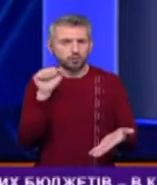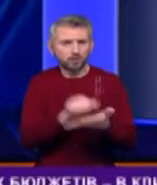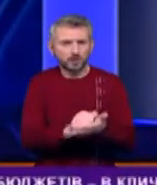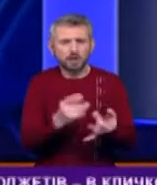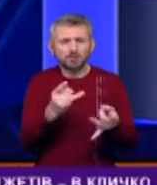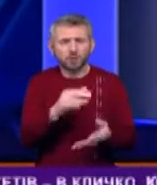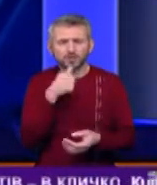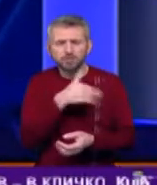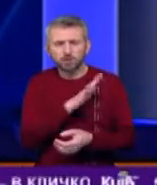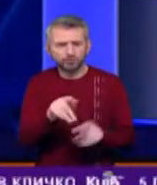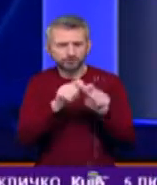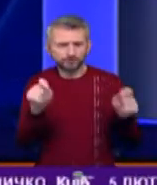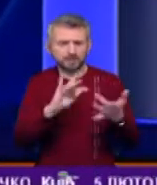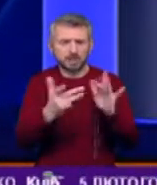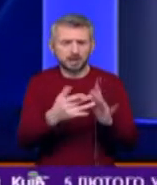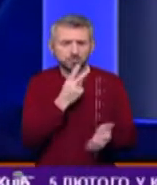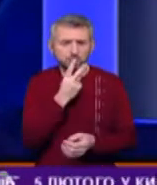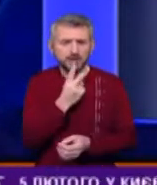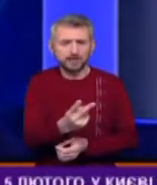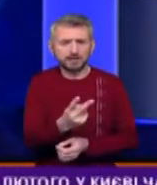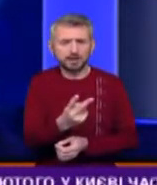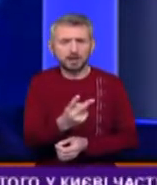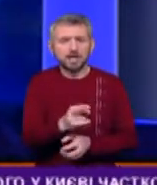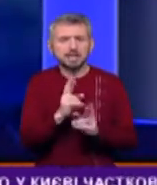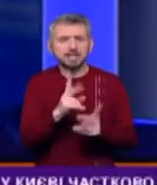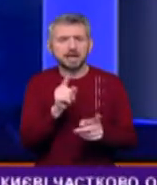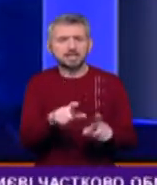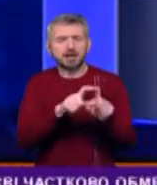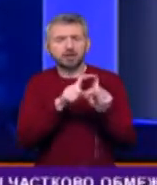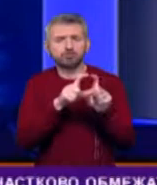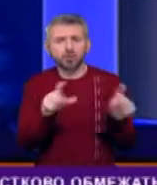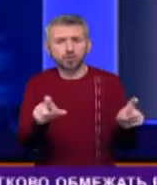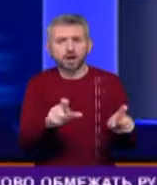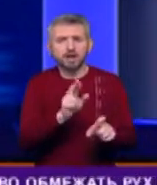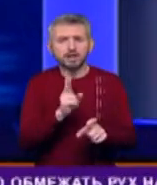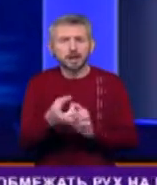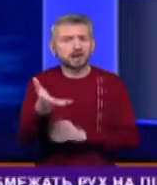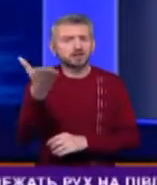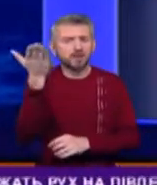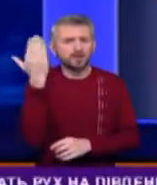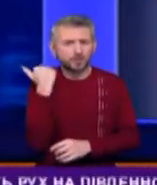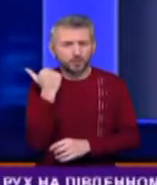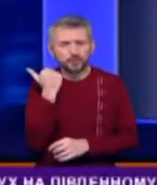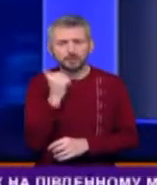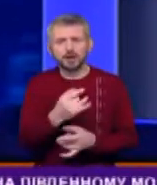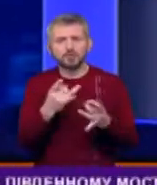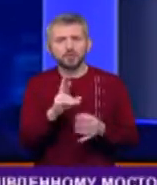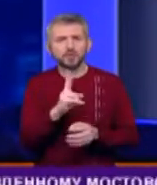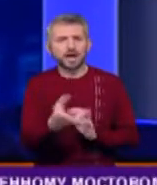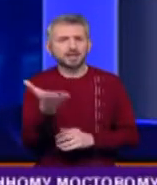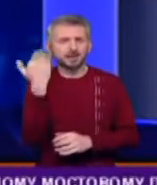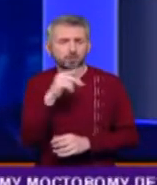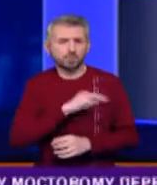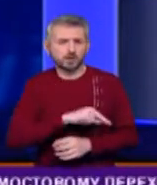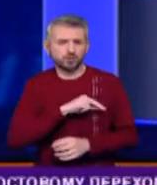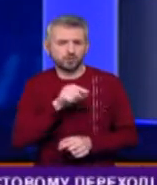не полінуйтесь, зайдіть в інтернет, подивіться, як ця контора, як вона давно... як вона давно працює